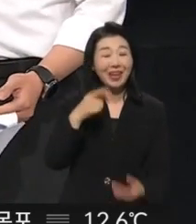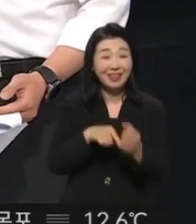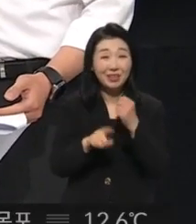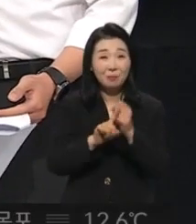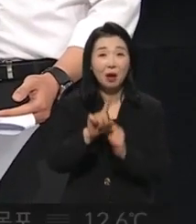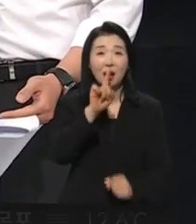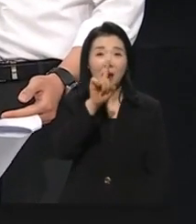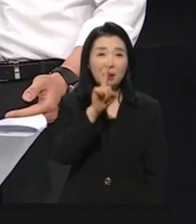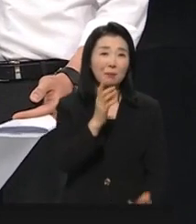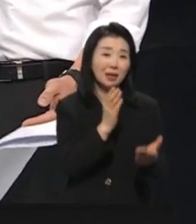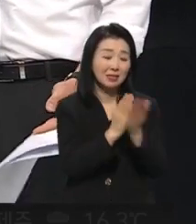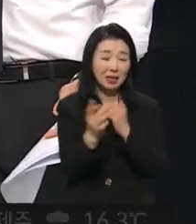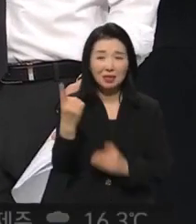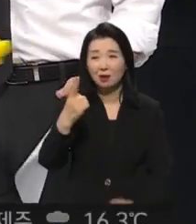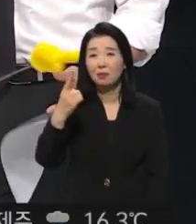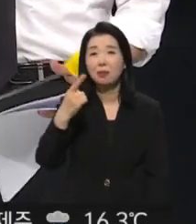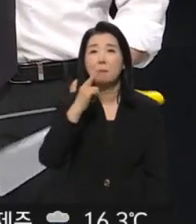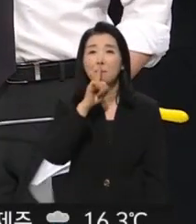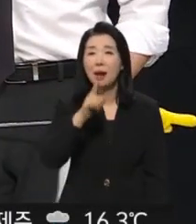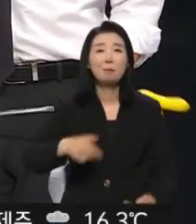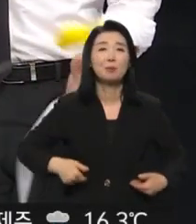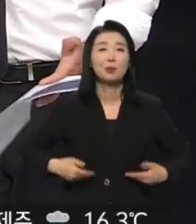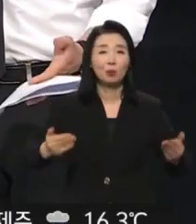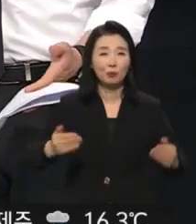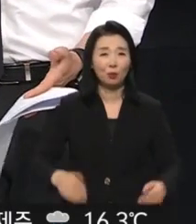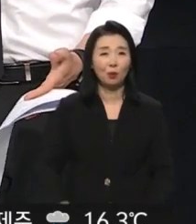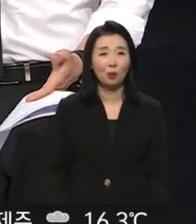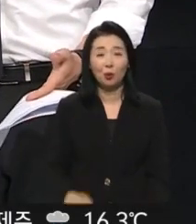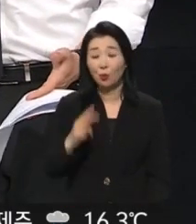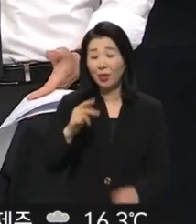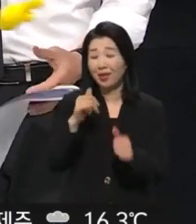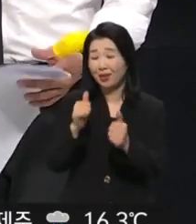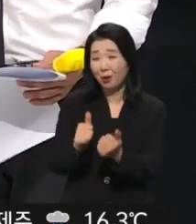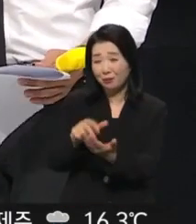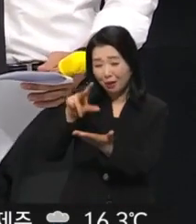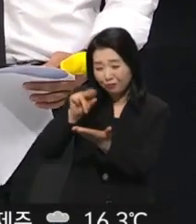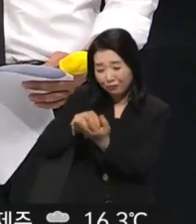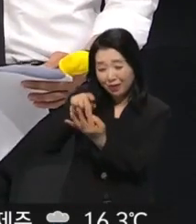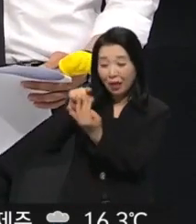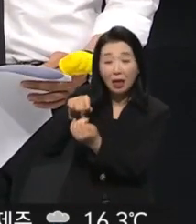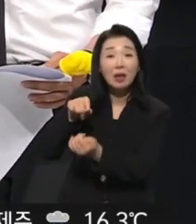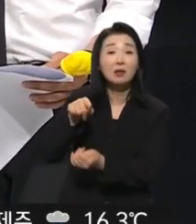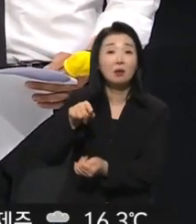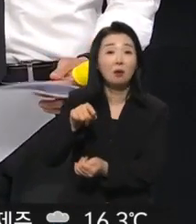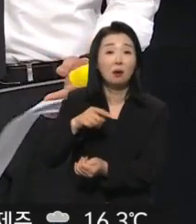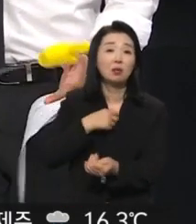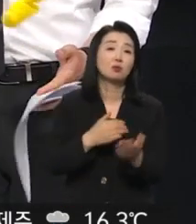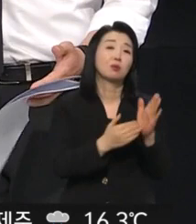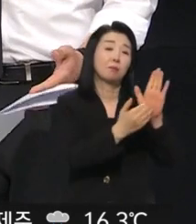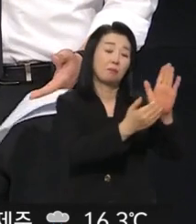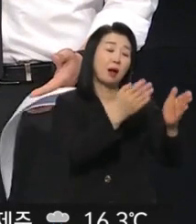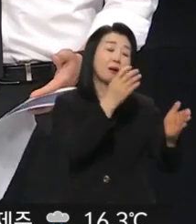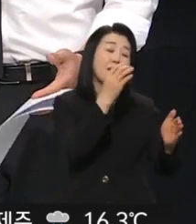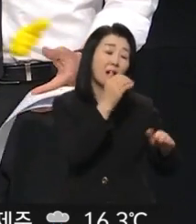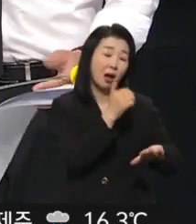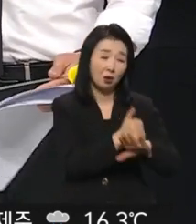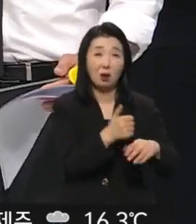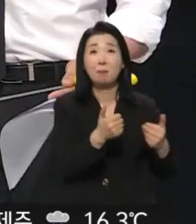천마디가 소용없다라는 의미인데요. 한마디로 이 검찰 리스크란 표현은 자신을 방어하기 위한